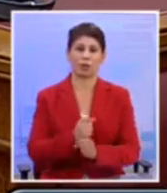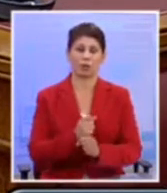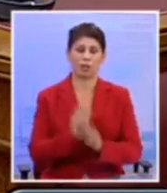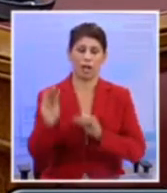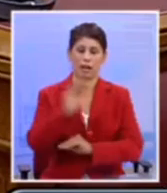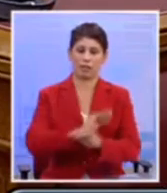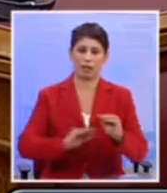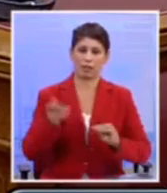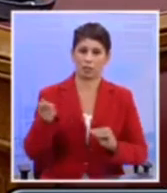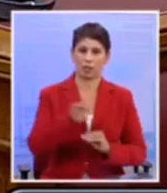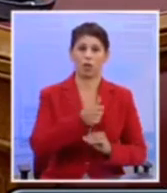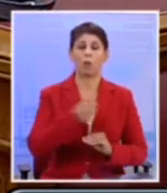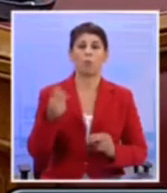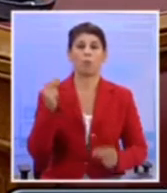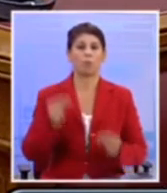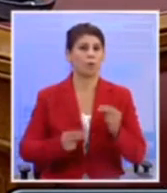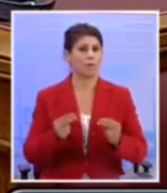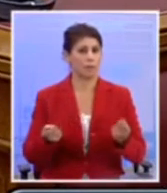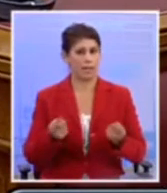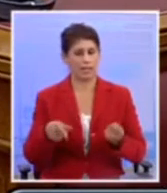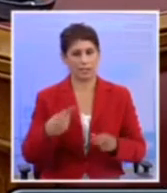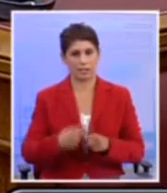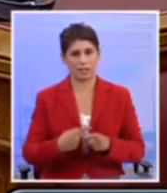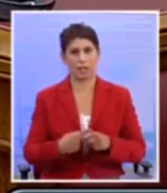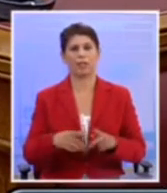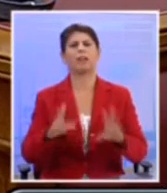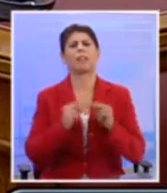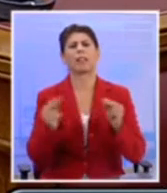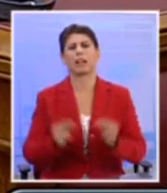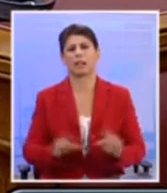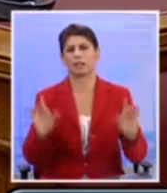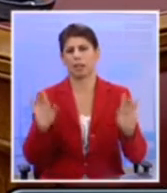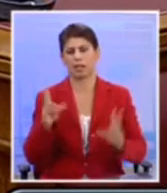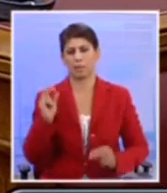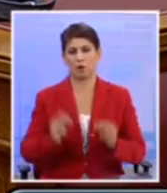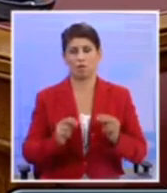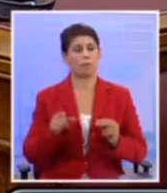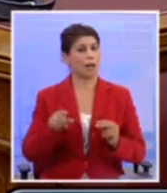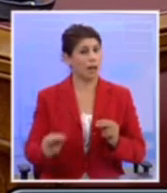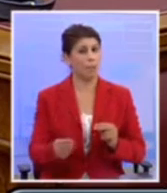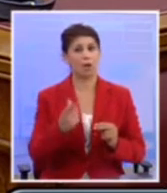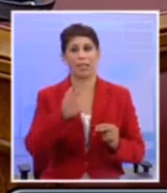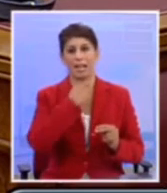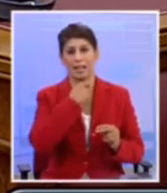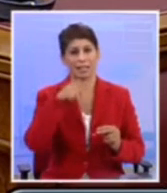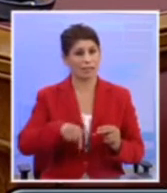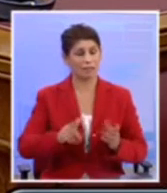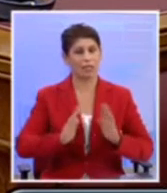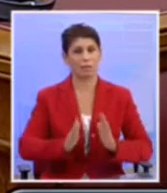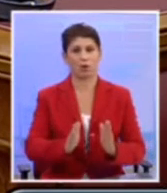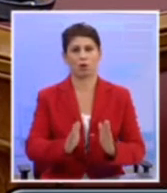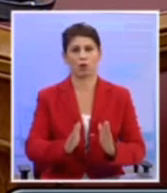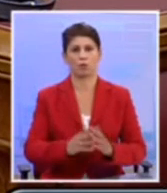χρέους, που μόνο προβλήματα δημιούργησε στην Ελλάδα και δεν έλυσε απολύτως κανένα, εξού και ανάγκη σήμερα να προχωρήσουμε σε